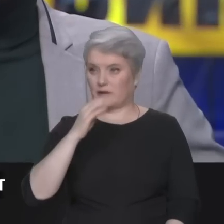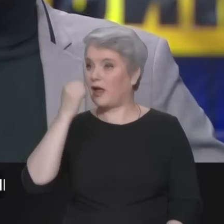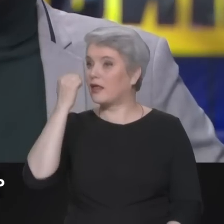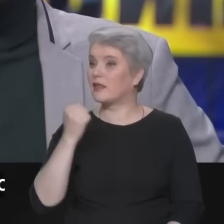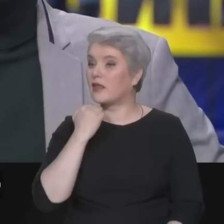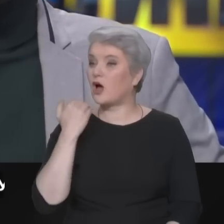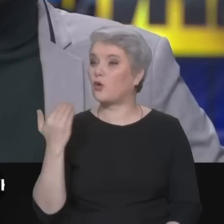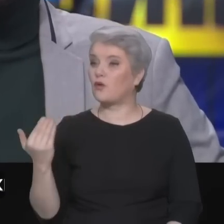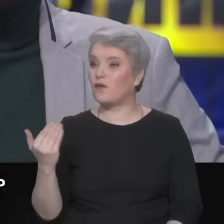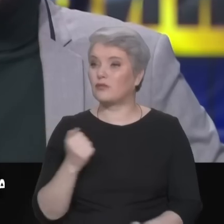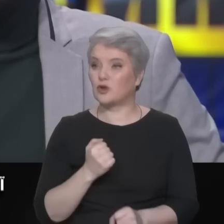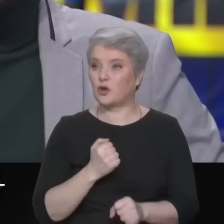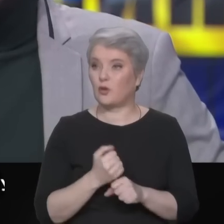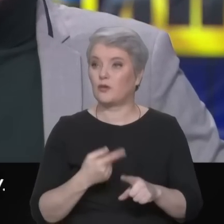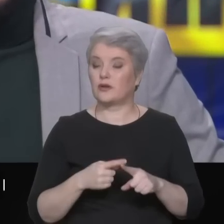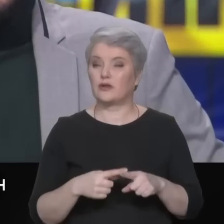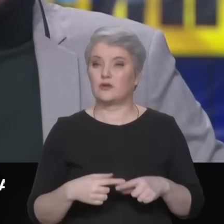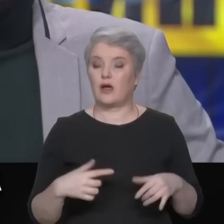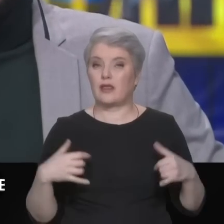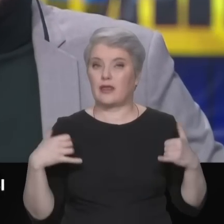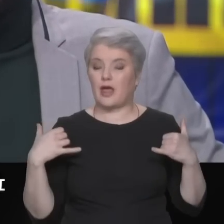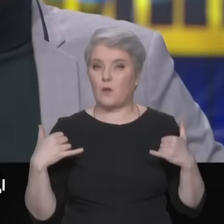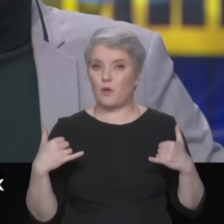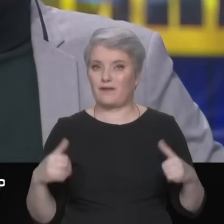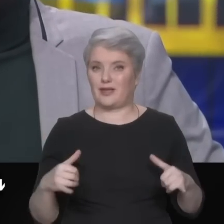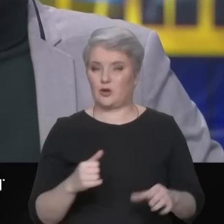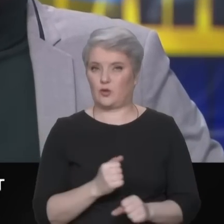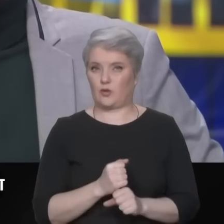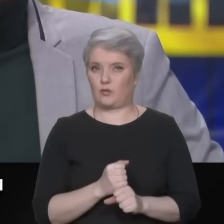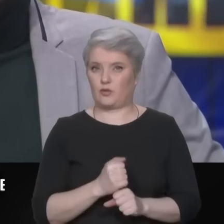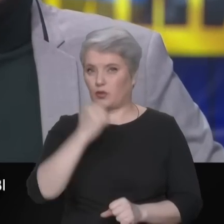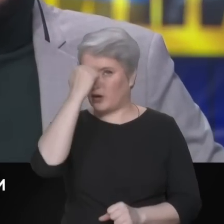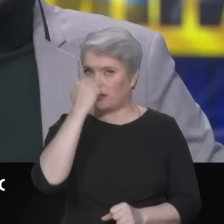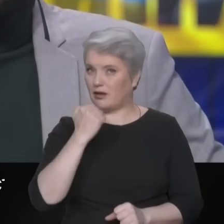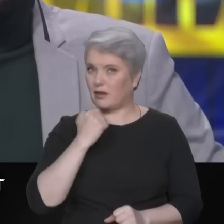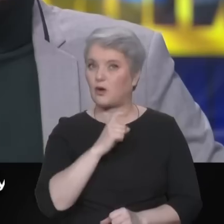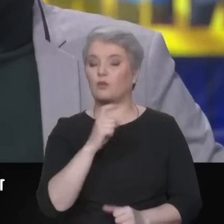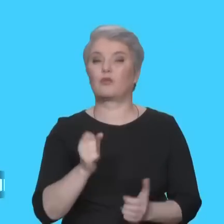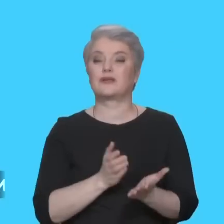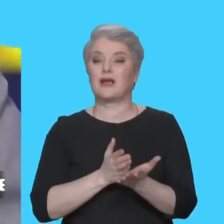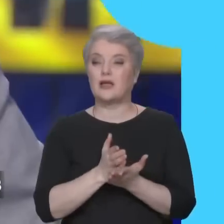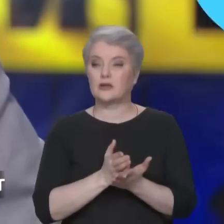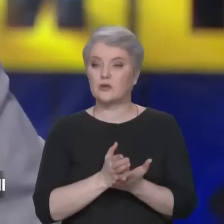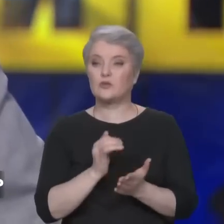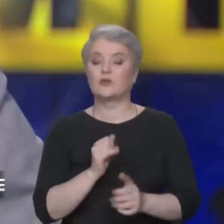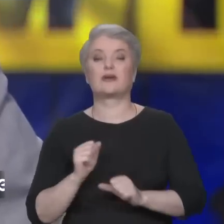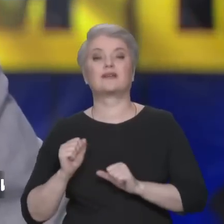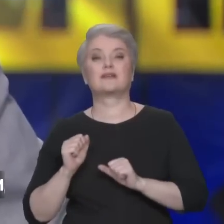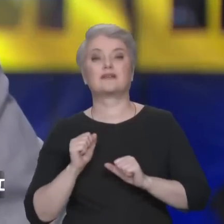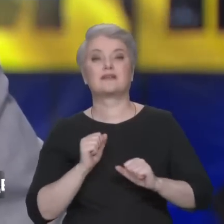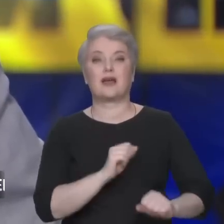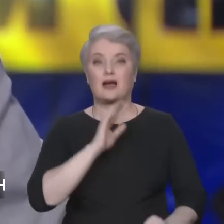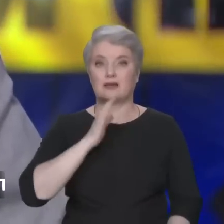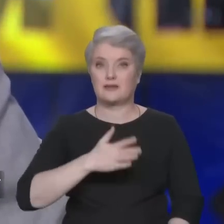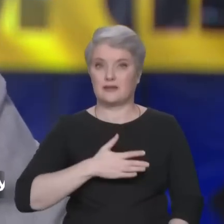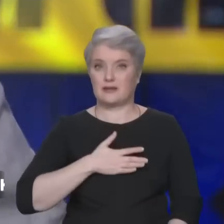цю неймовірну роботу. Дякую за службу і за захист нашої землі. Володимир Назаренко, заступник командира батальйону «Свобода»